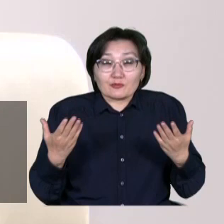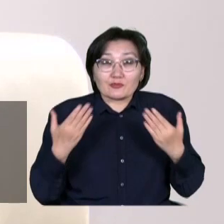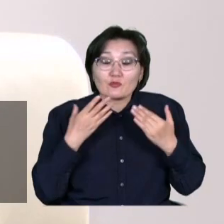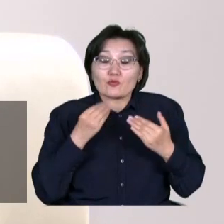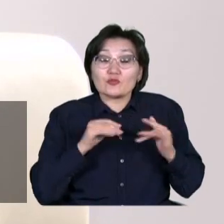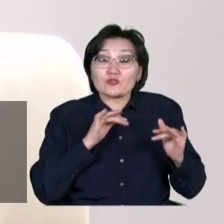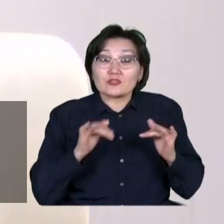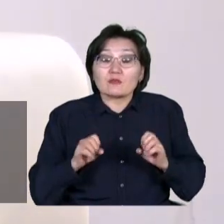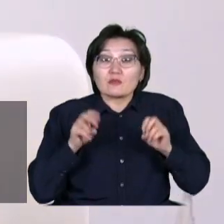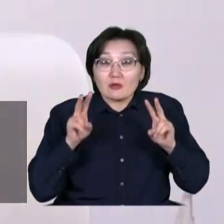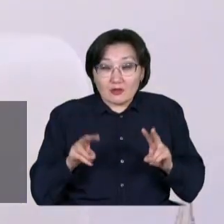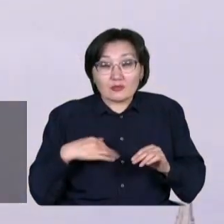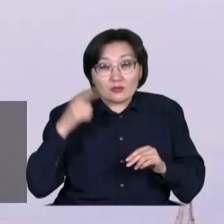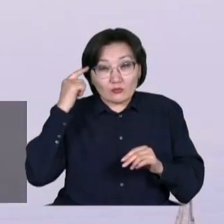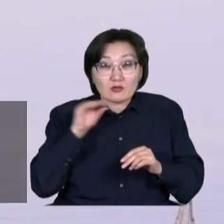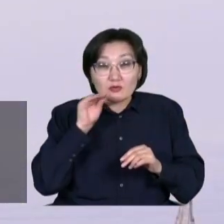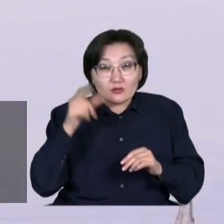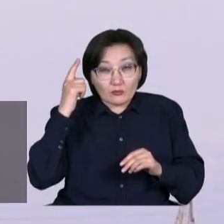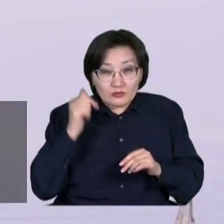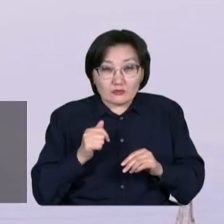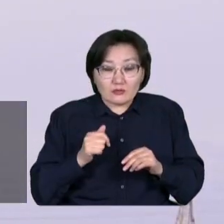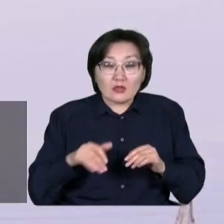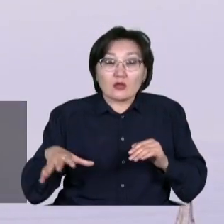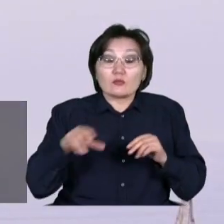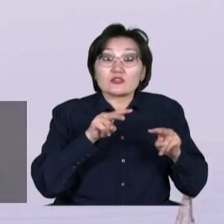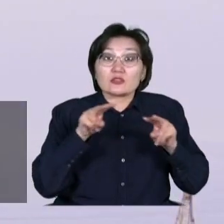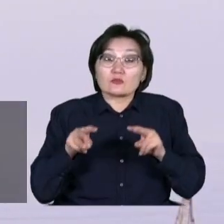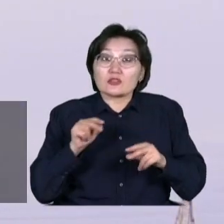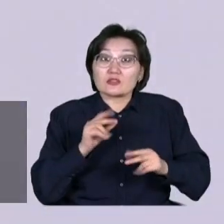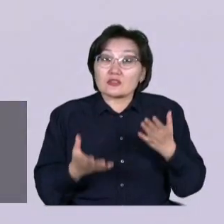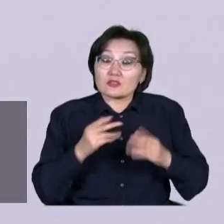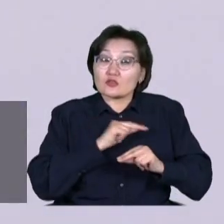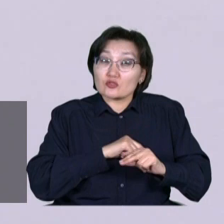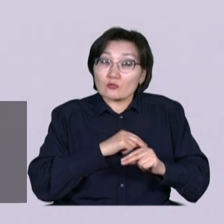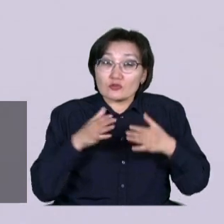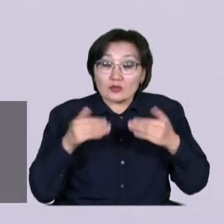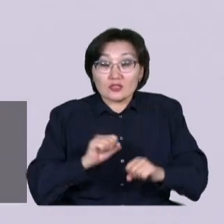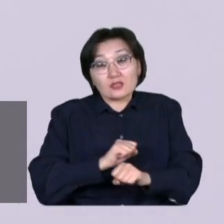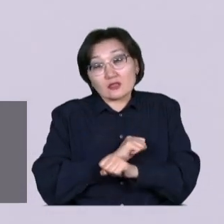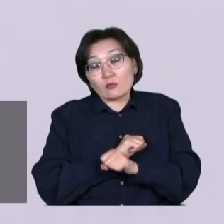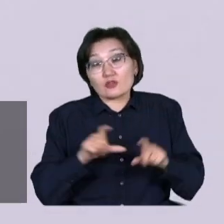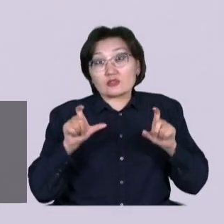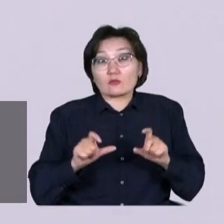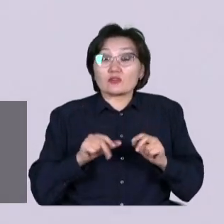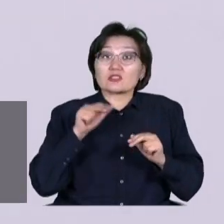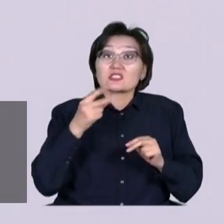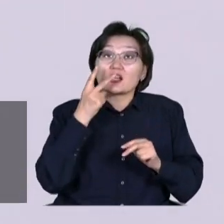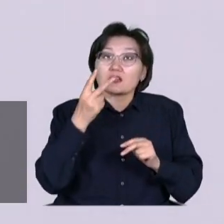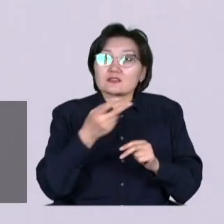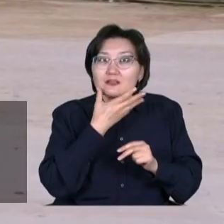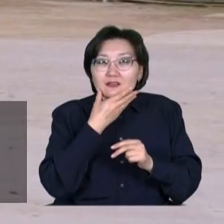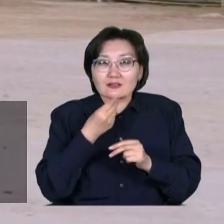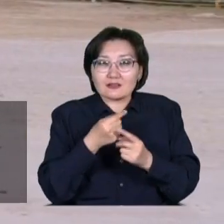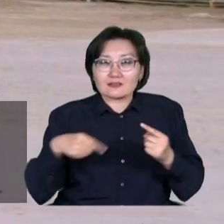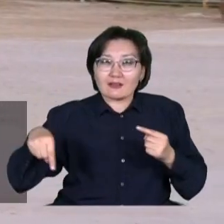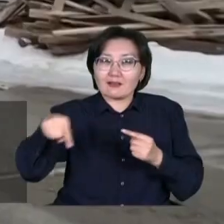істеу керек қалай қою керек бәрі өзім білемін уже панораманы бақылау дейді анда санда жұмыс болмай қалған кезде бір демалып отырған кезде жоғарыға шығып қарасаң әдемі ғой